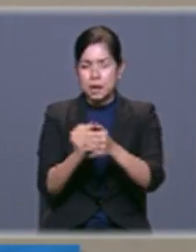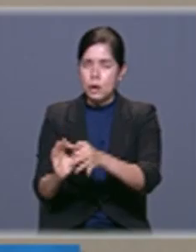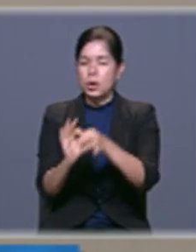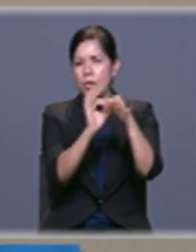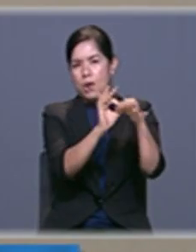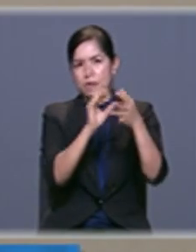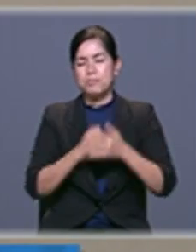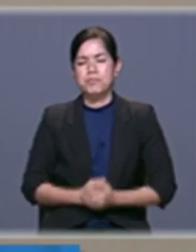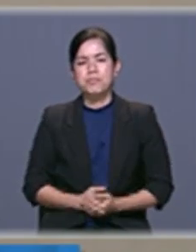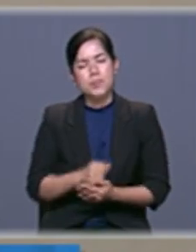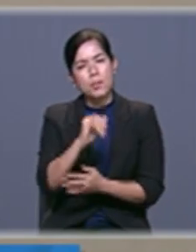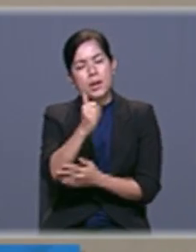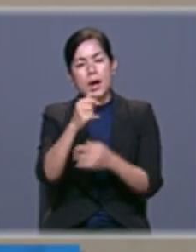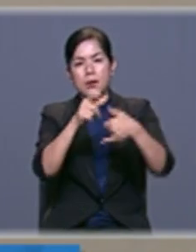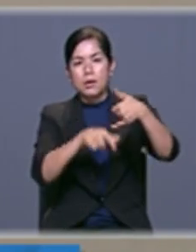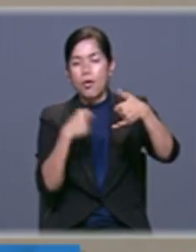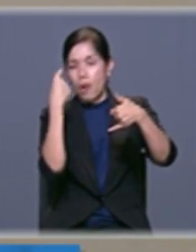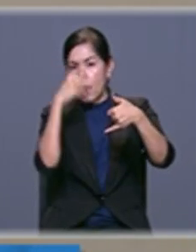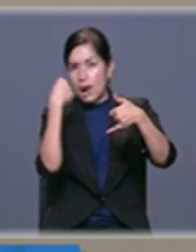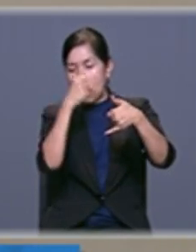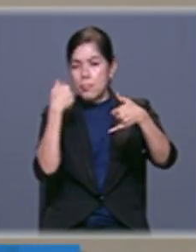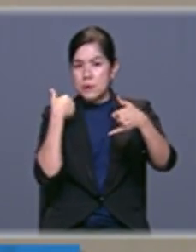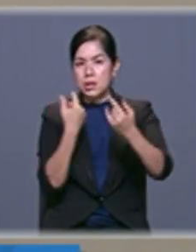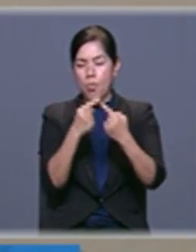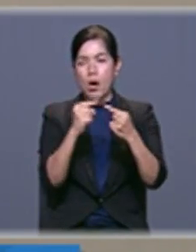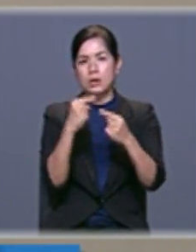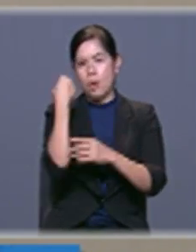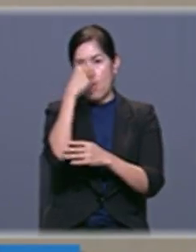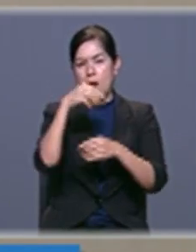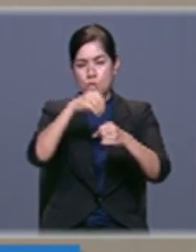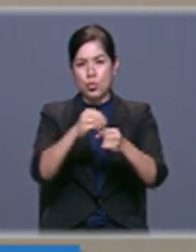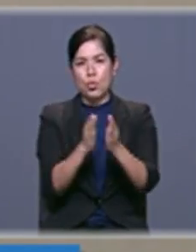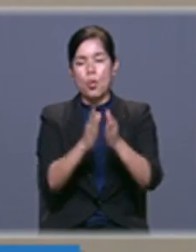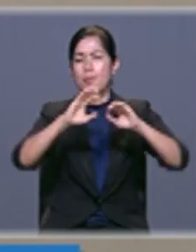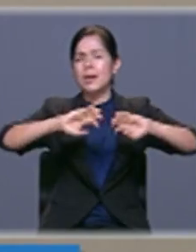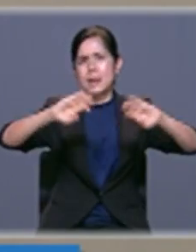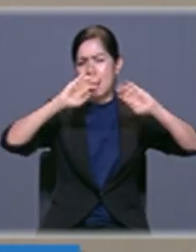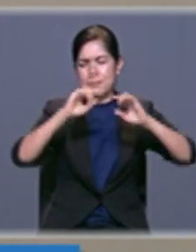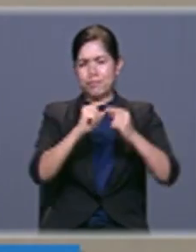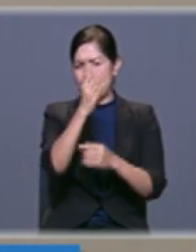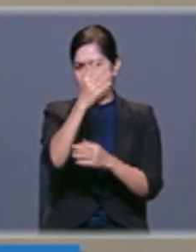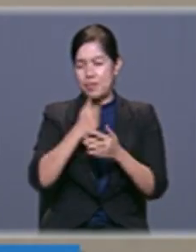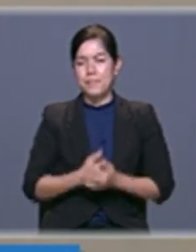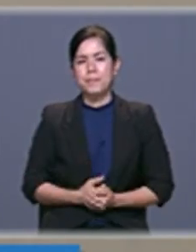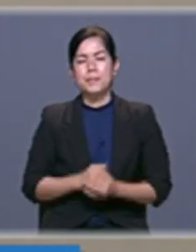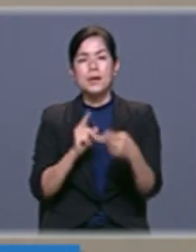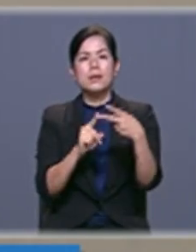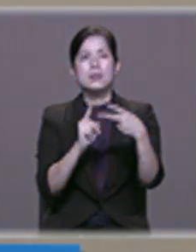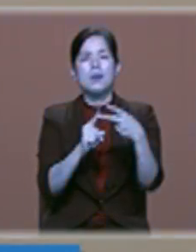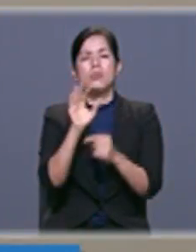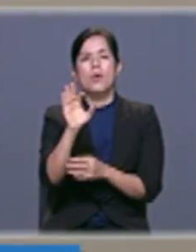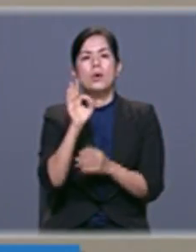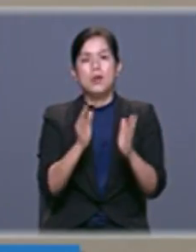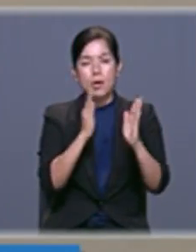ครับมันอาจจะมีใครบ้างแต่ทั้งหมดต้องยืนยันว่าไม่มีใครอยู่ในราชการได้ทั้งคนนะอันที่2ก็ถึงแม้เราจะเลือกมา